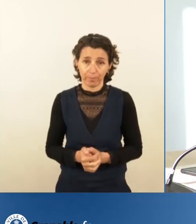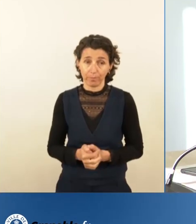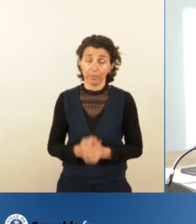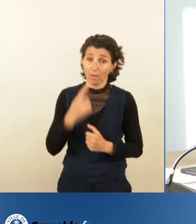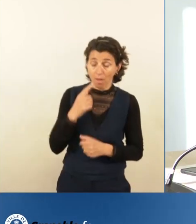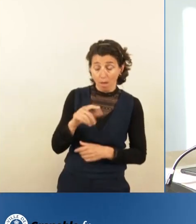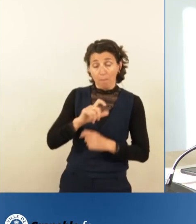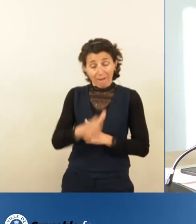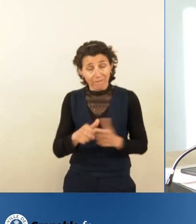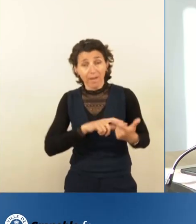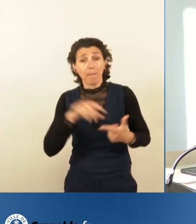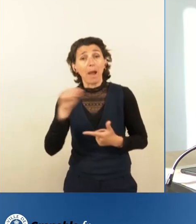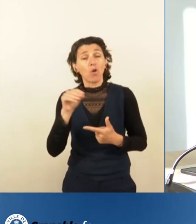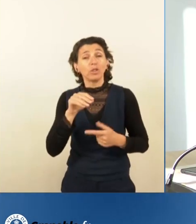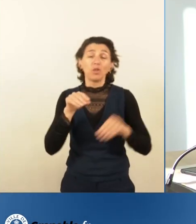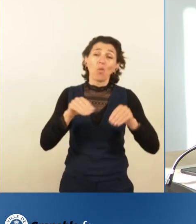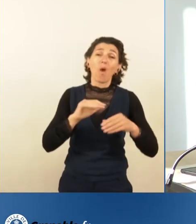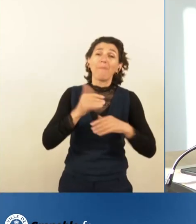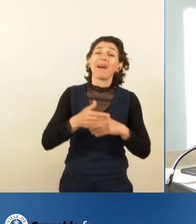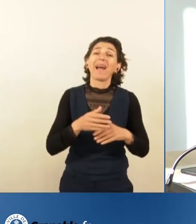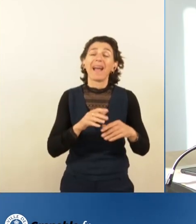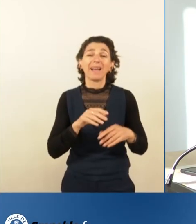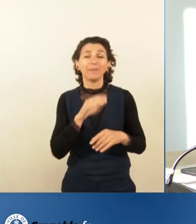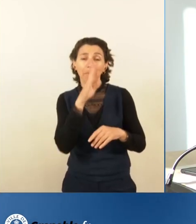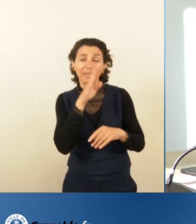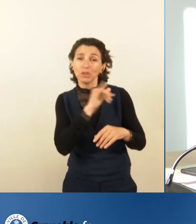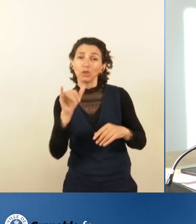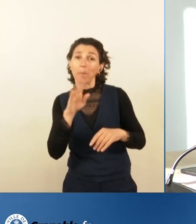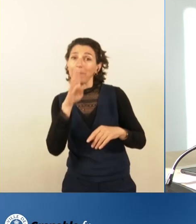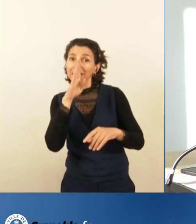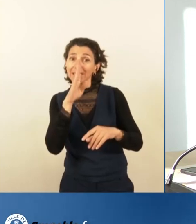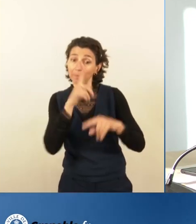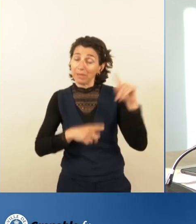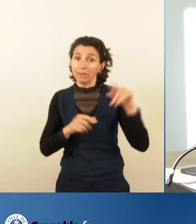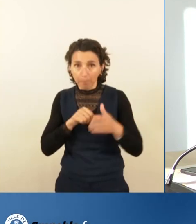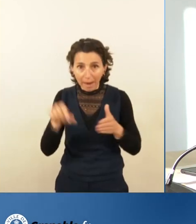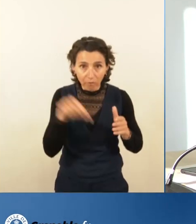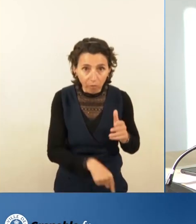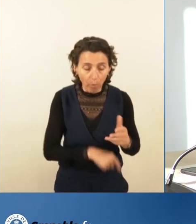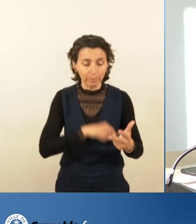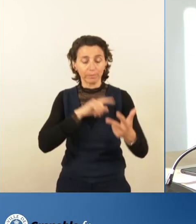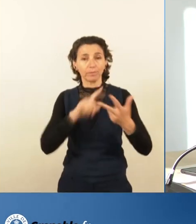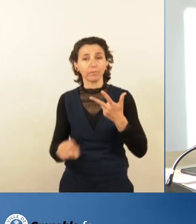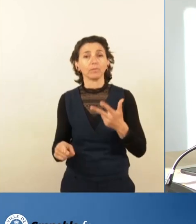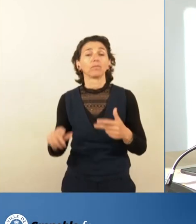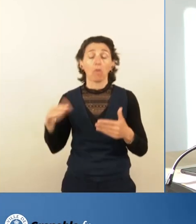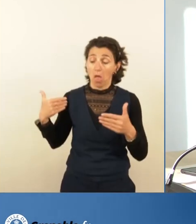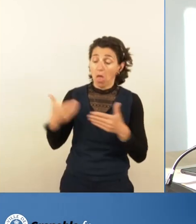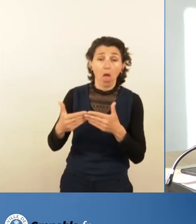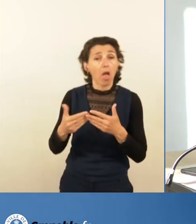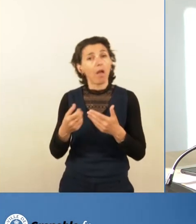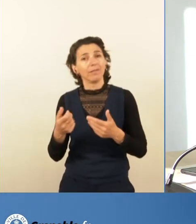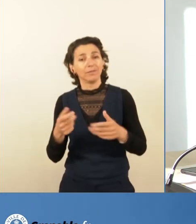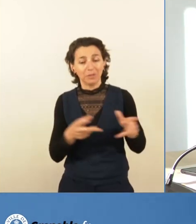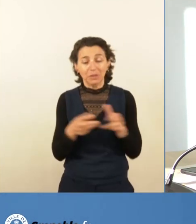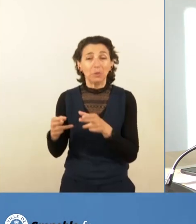le mercredi après la fin des cours jusqu'à 12h30 il faudra payer si votre enfant disposé jusqu'à lors gratuitement de